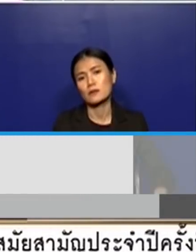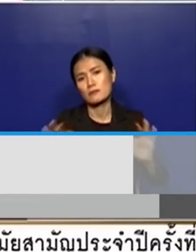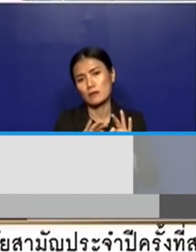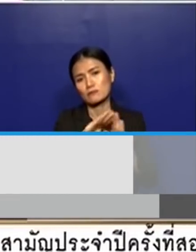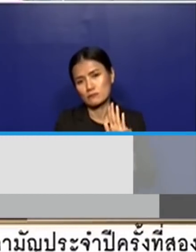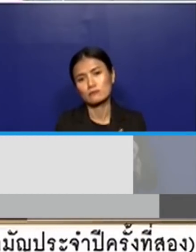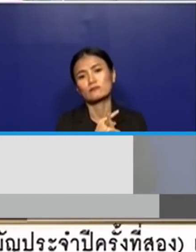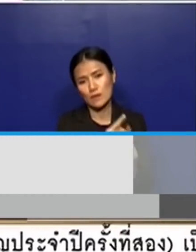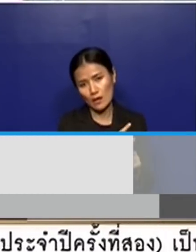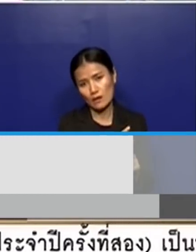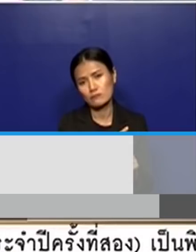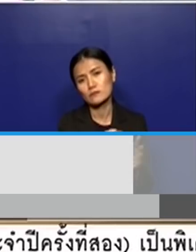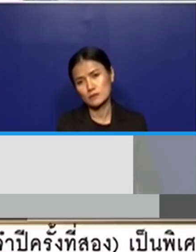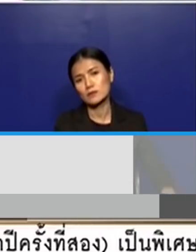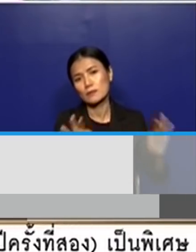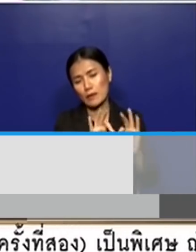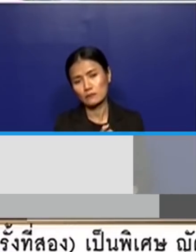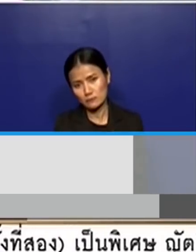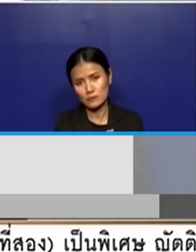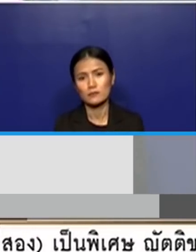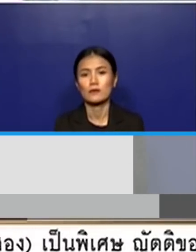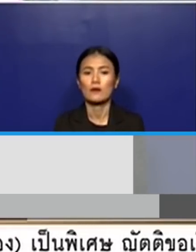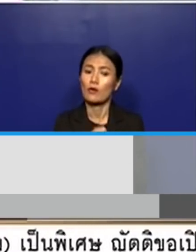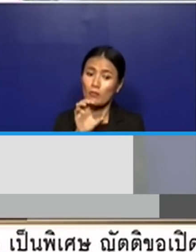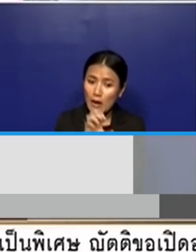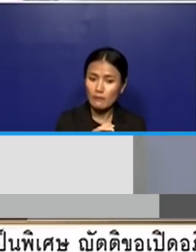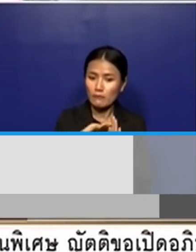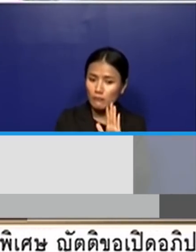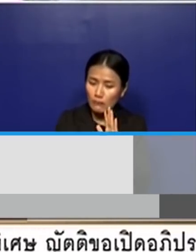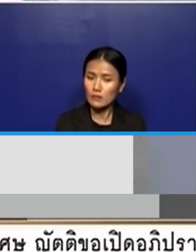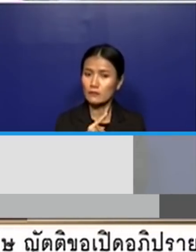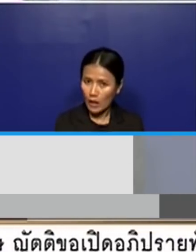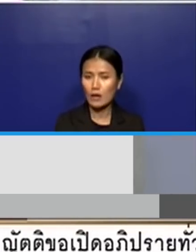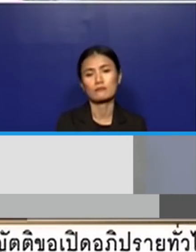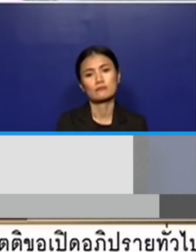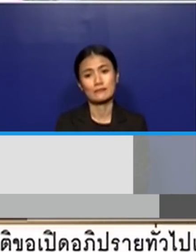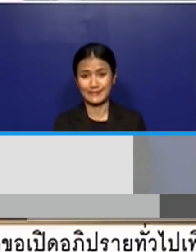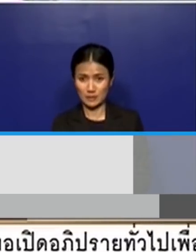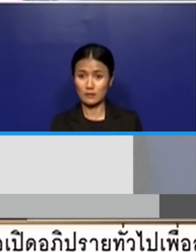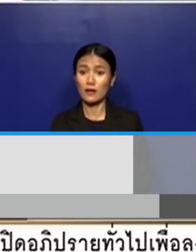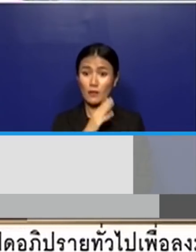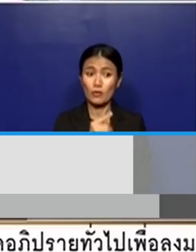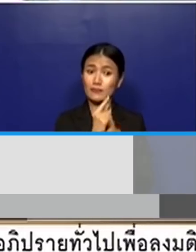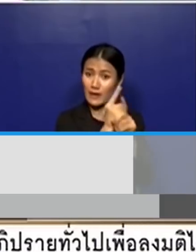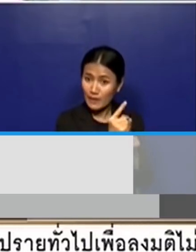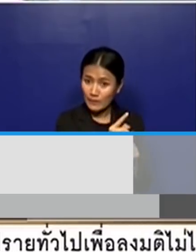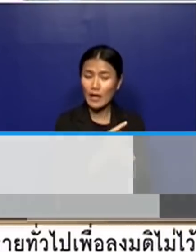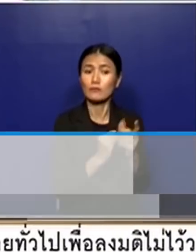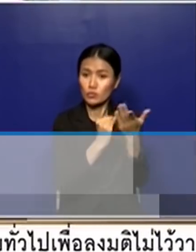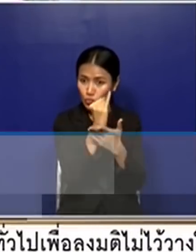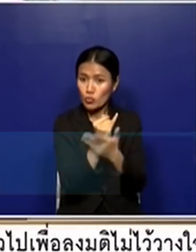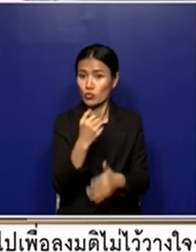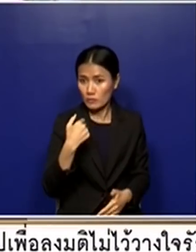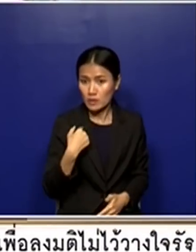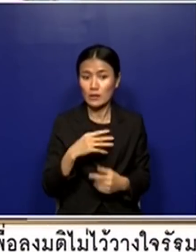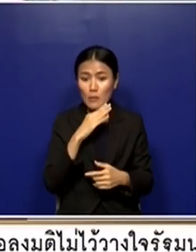ถ้ามันถูกต้องด้วยหลักกฎหมายและข้อบังคับแล้วนี่เราจะไปแก้ไขเนี่ยมันจะเป็นบรรทัดฐานในอนาคต